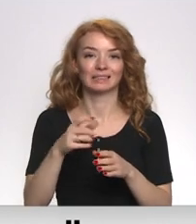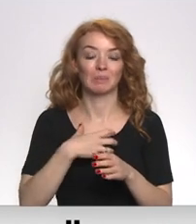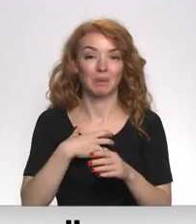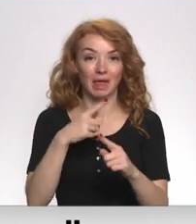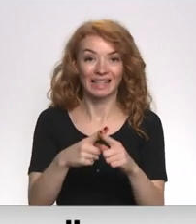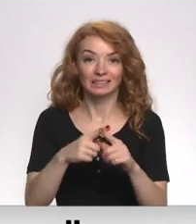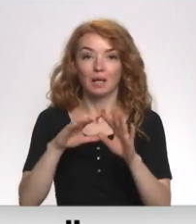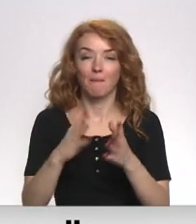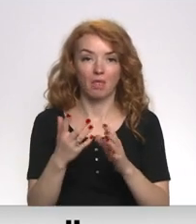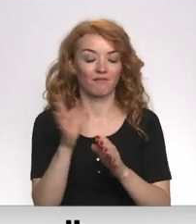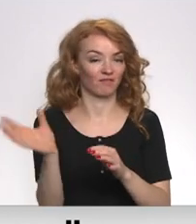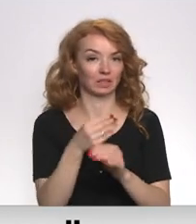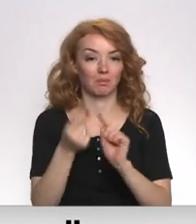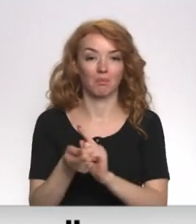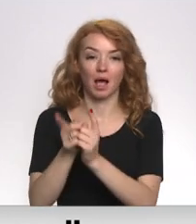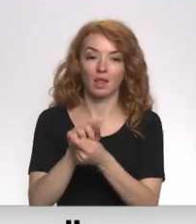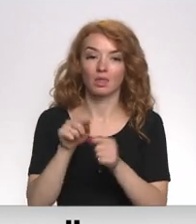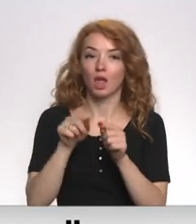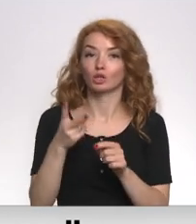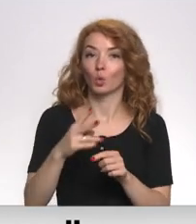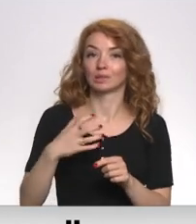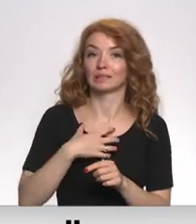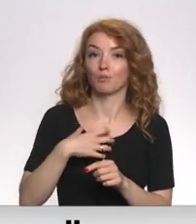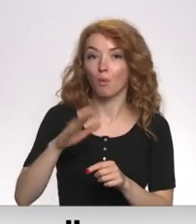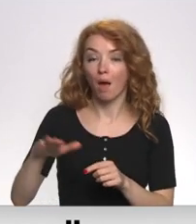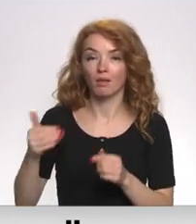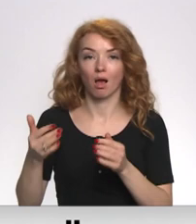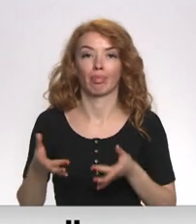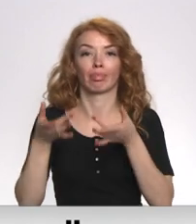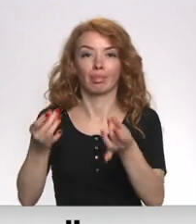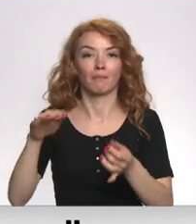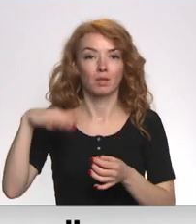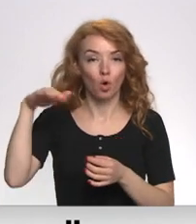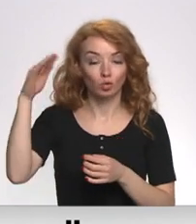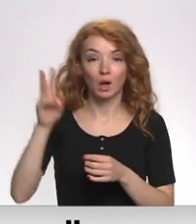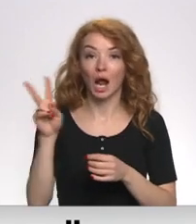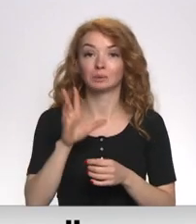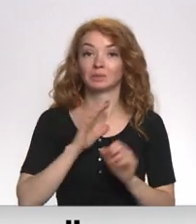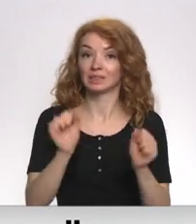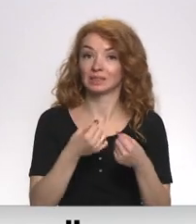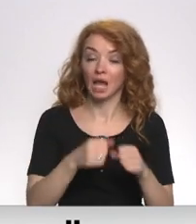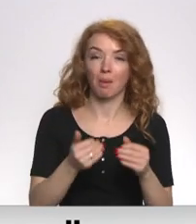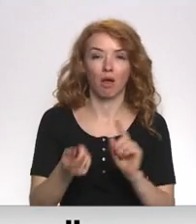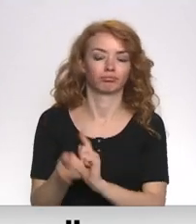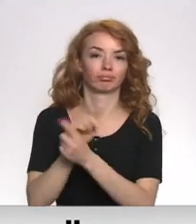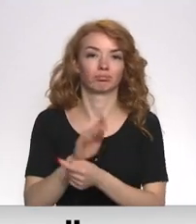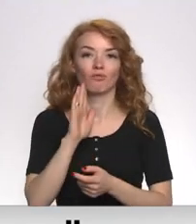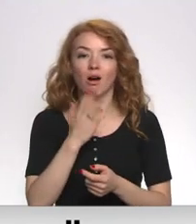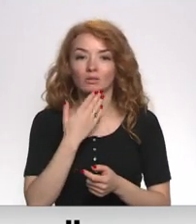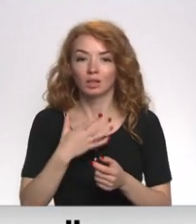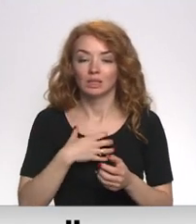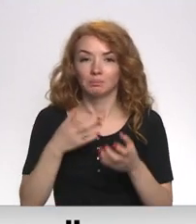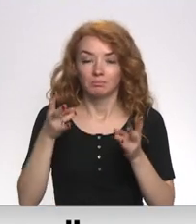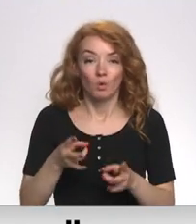ka viss mainās, piemēram, tas, ar ko slimoja bērni tagad pieaugušie, tas, kas bija ziemā, tagad ir vasarā, un tāpēc